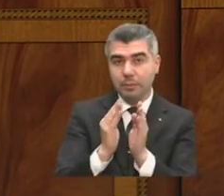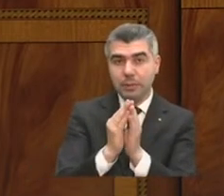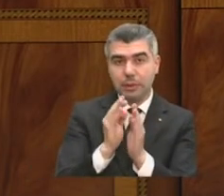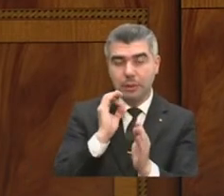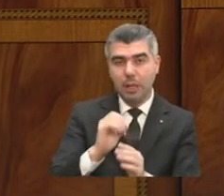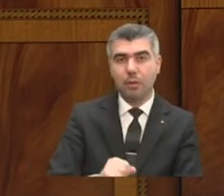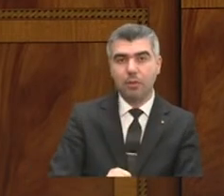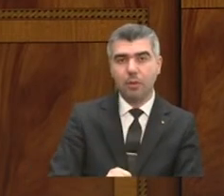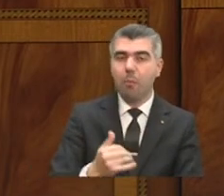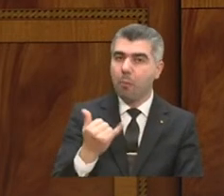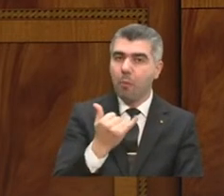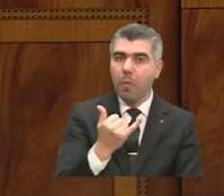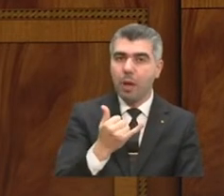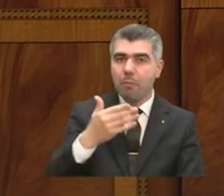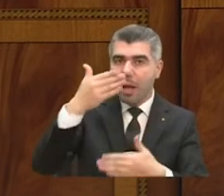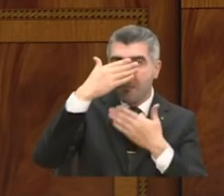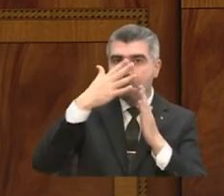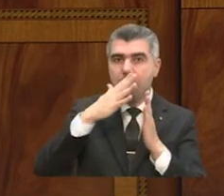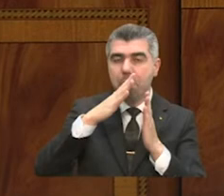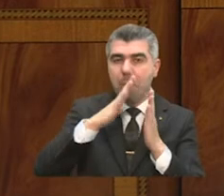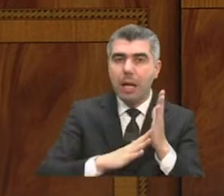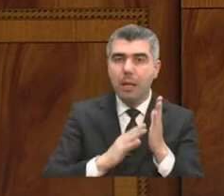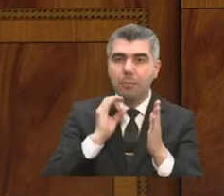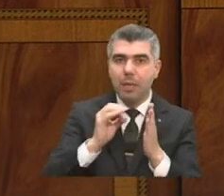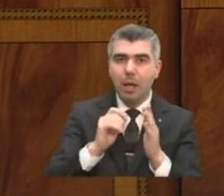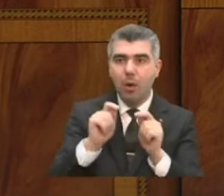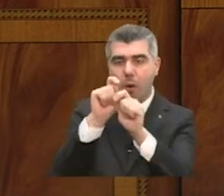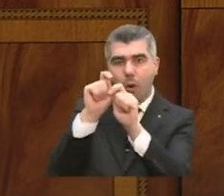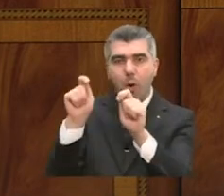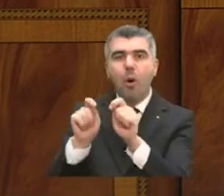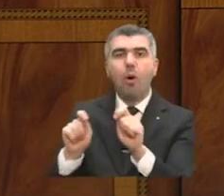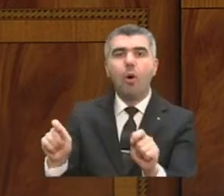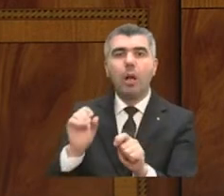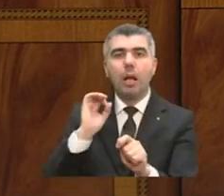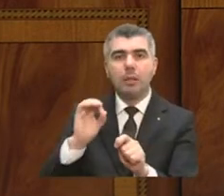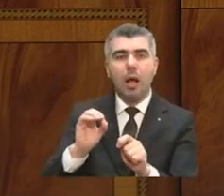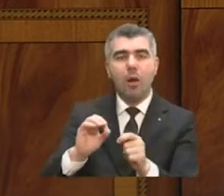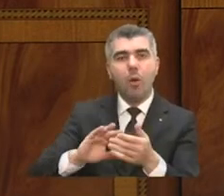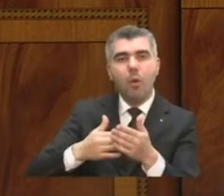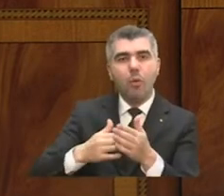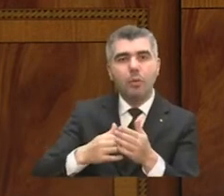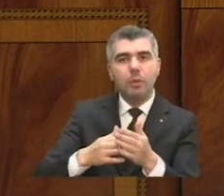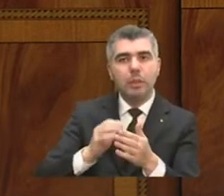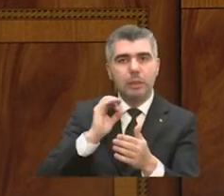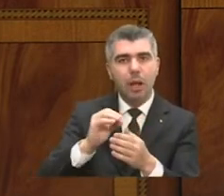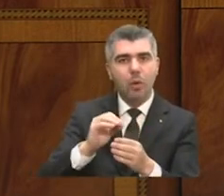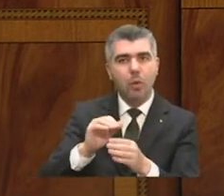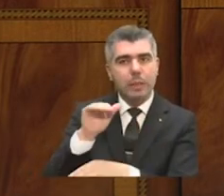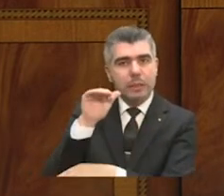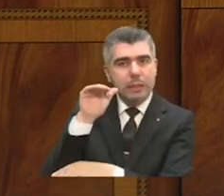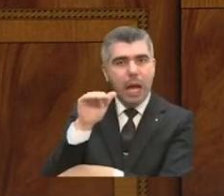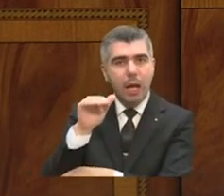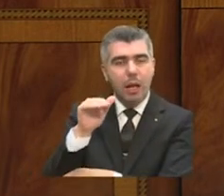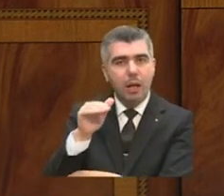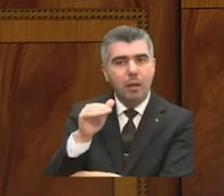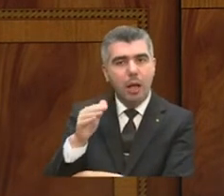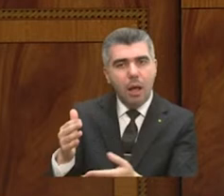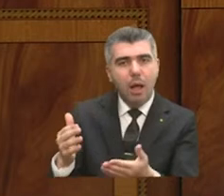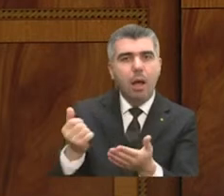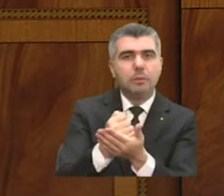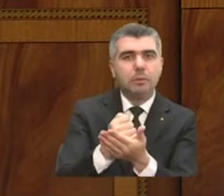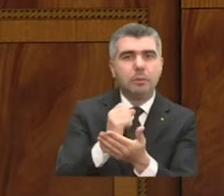la souveraineté. Et nous réitérons en tant que groupe